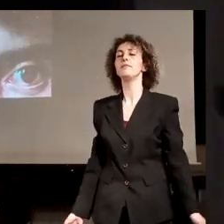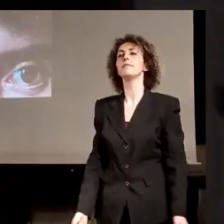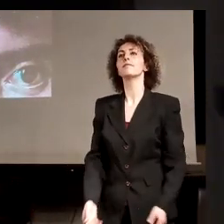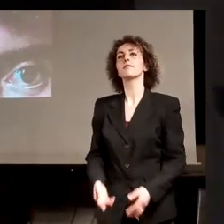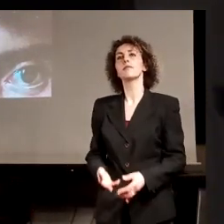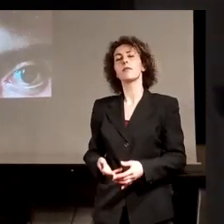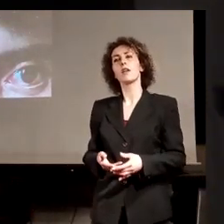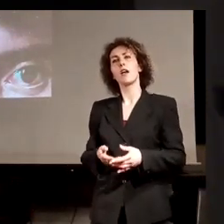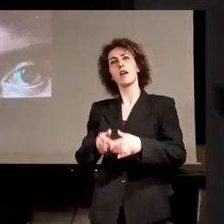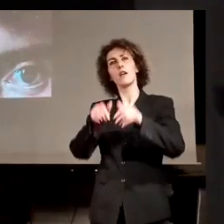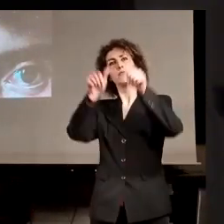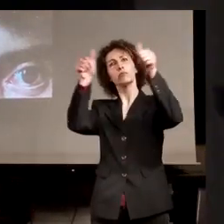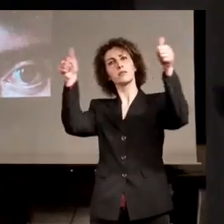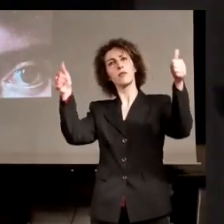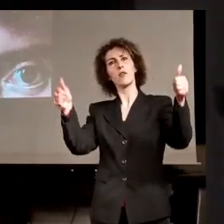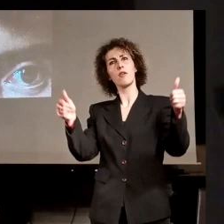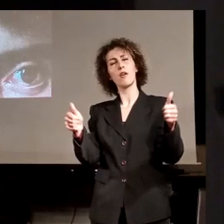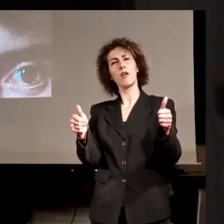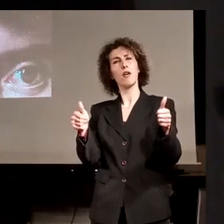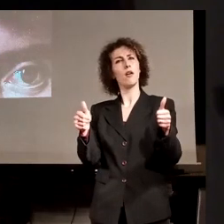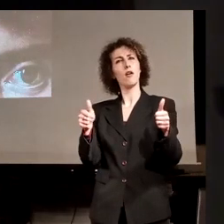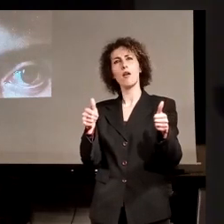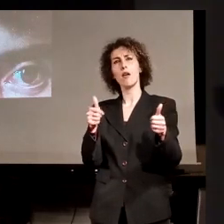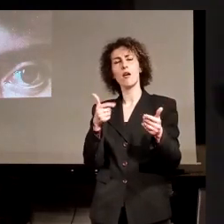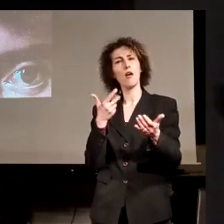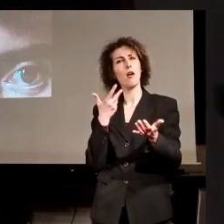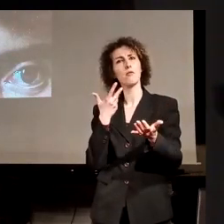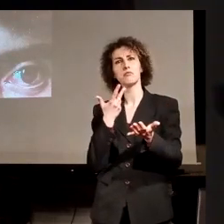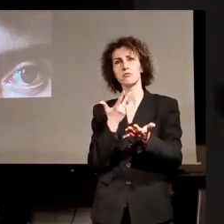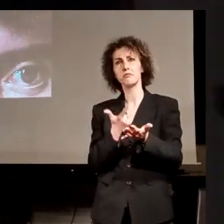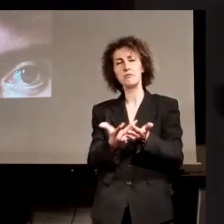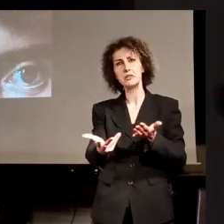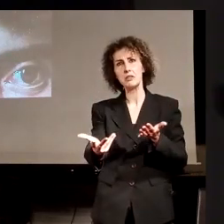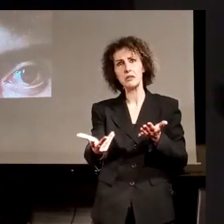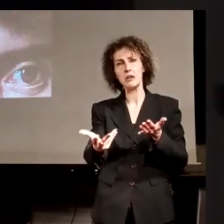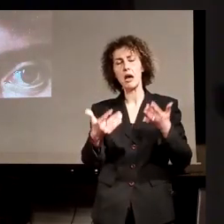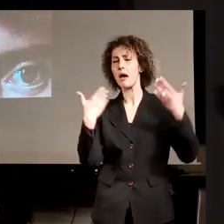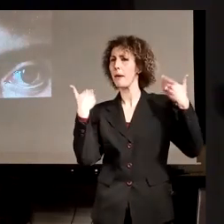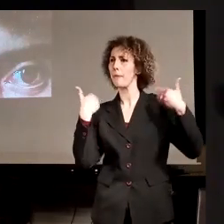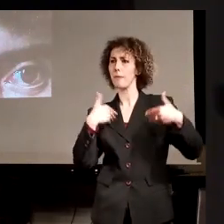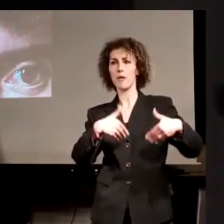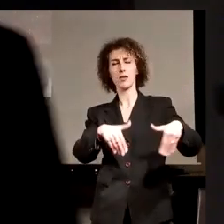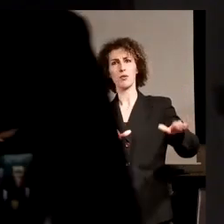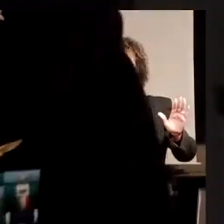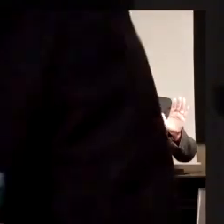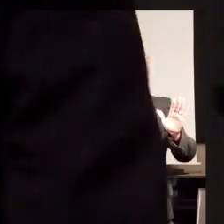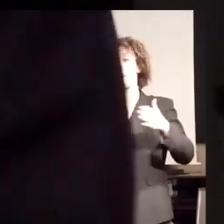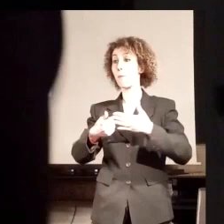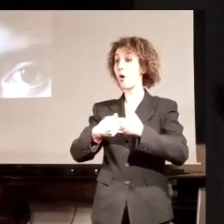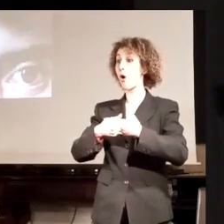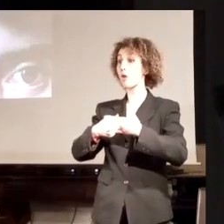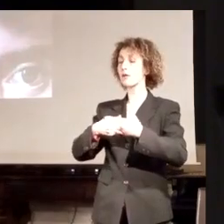tutto mostrava i segni di un prolungato e squallido abbandono la pop senza